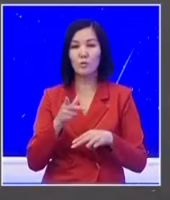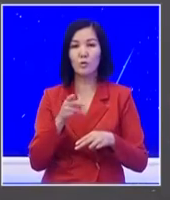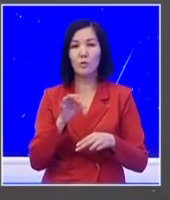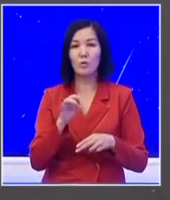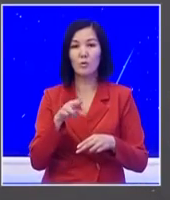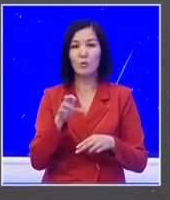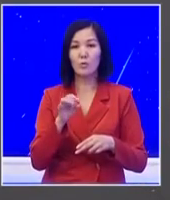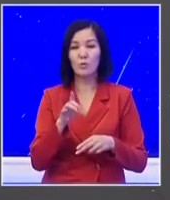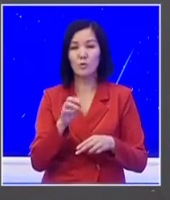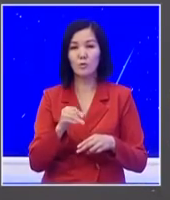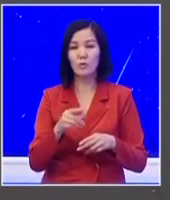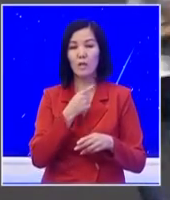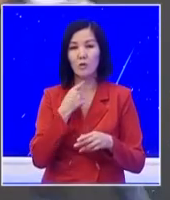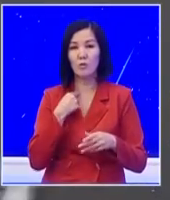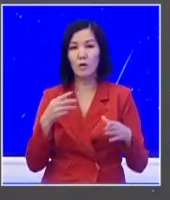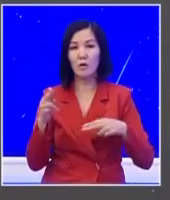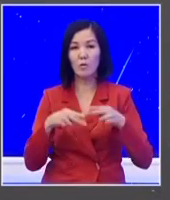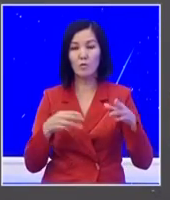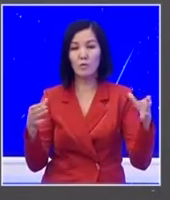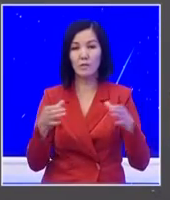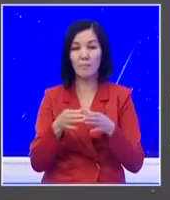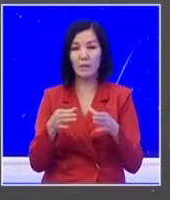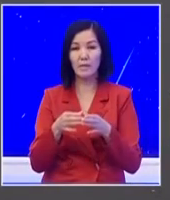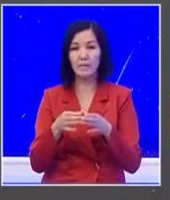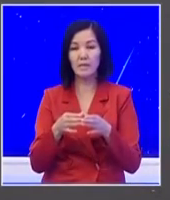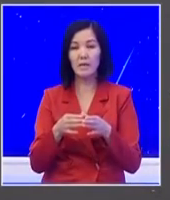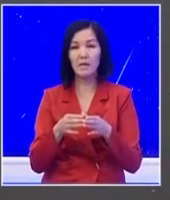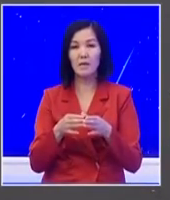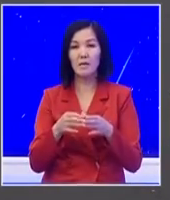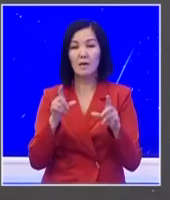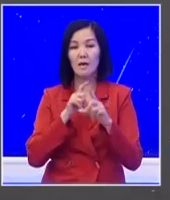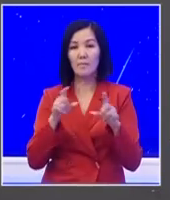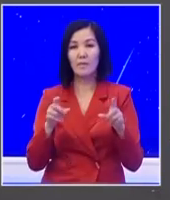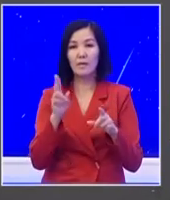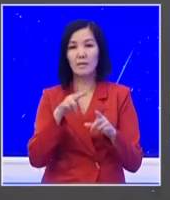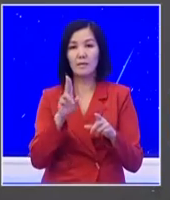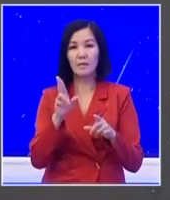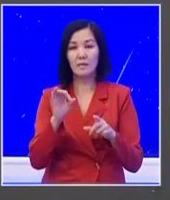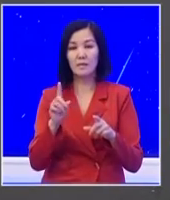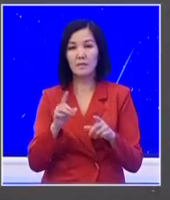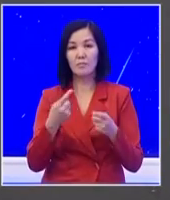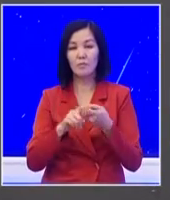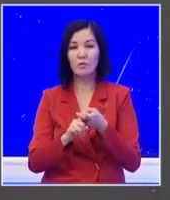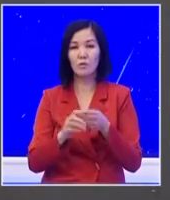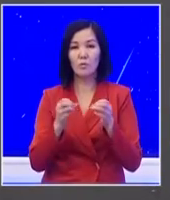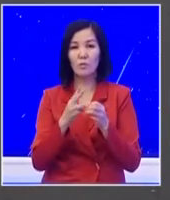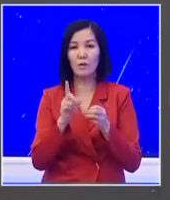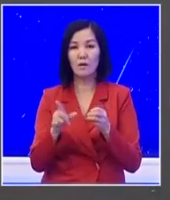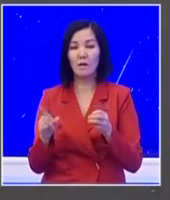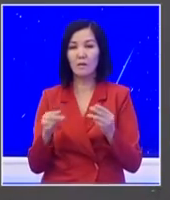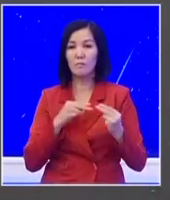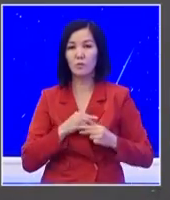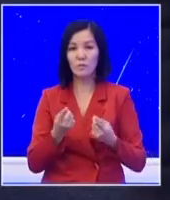ол да осы Талдықорғанның компаниясы. Бұл жерде жаңағы объект ДКЗ бойынша, жерде Сабез бойынша 12 адам